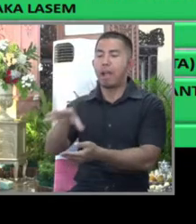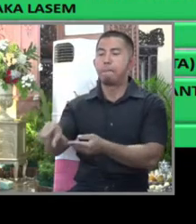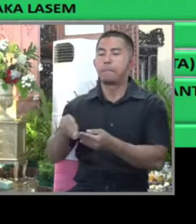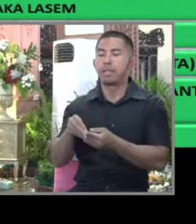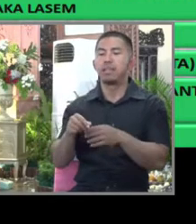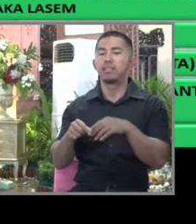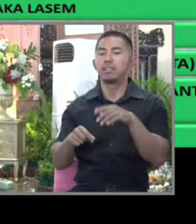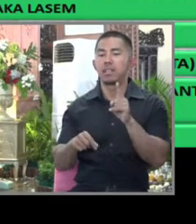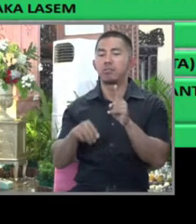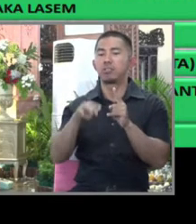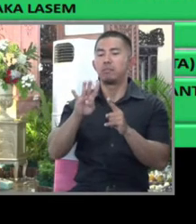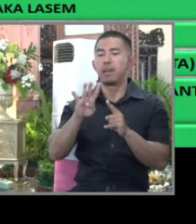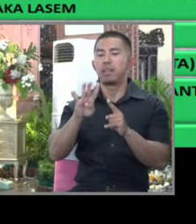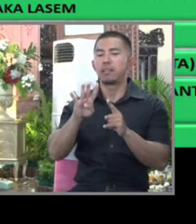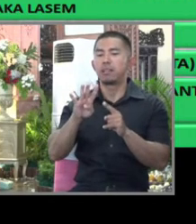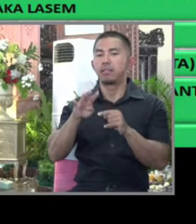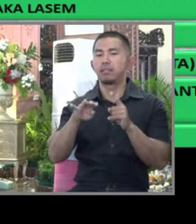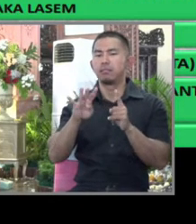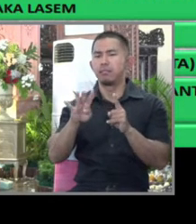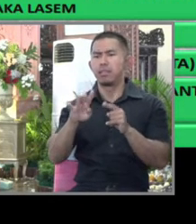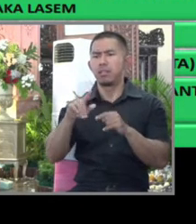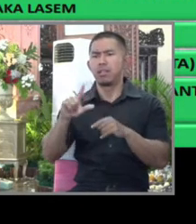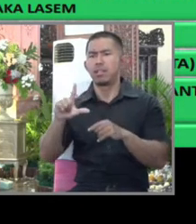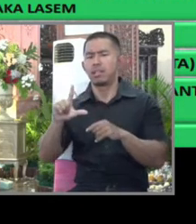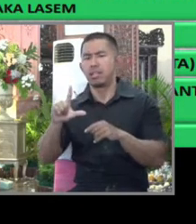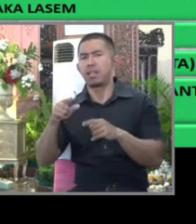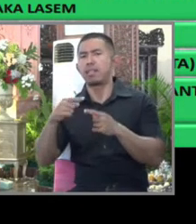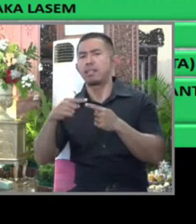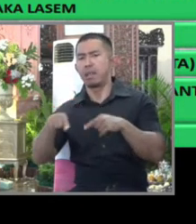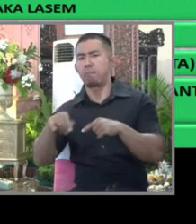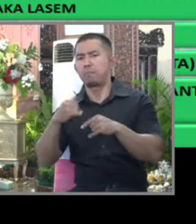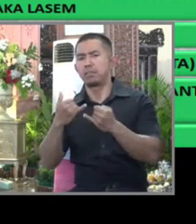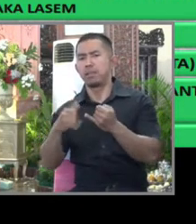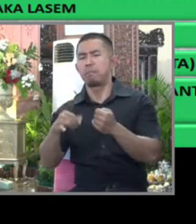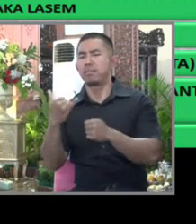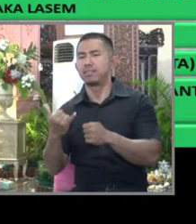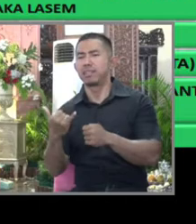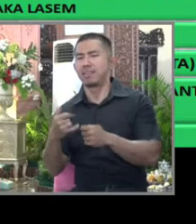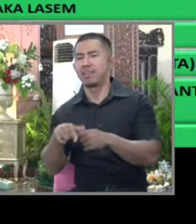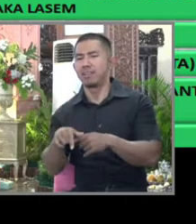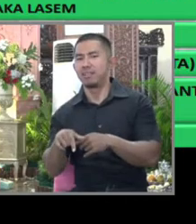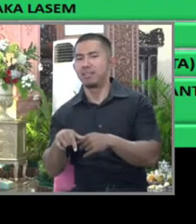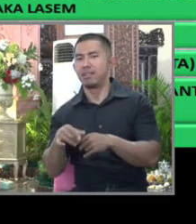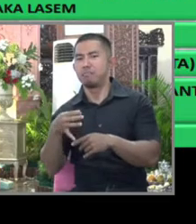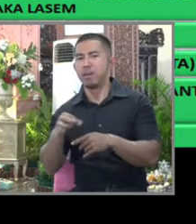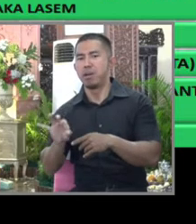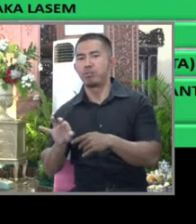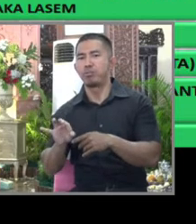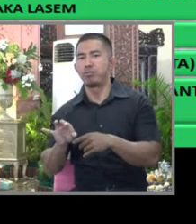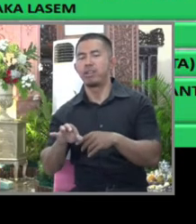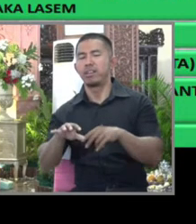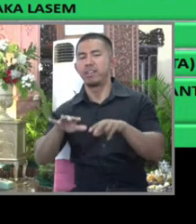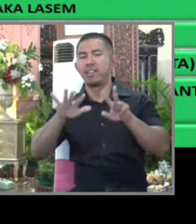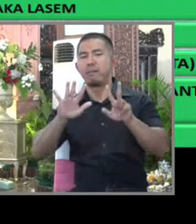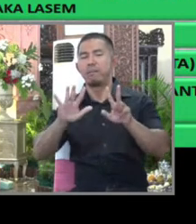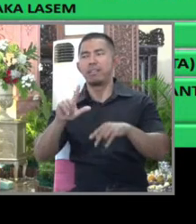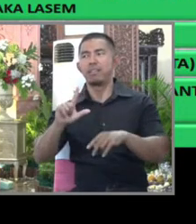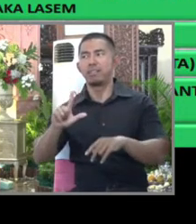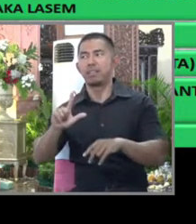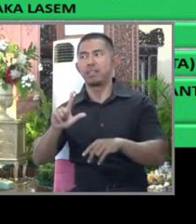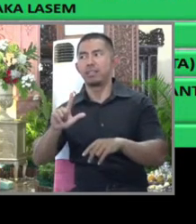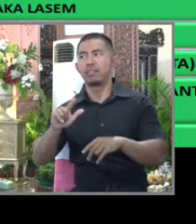140 l tetapi sampai hari ini dan pipa yang ada ini baru 80 l